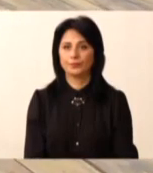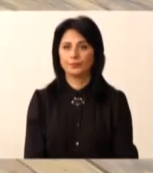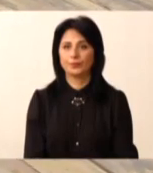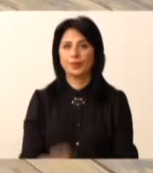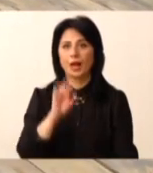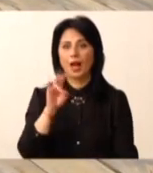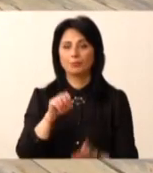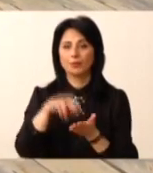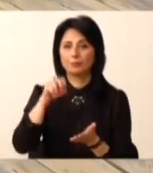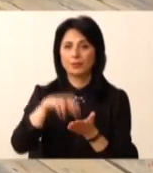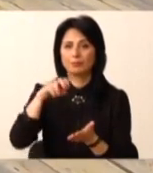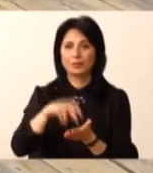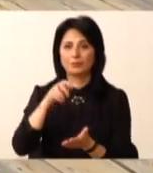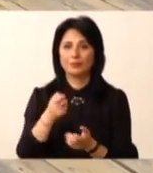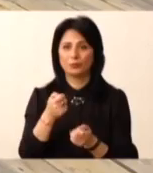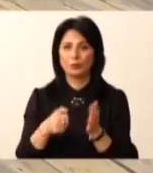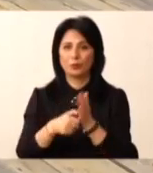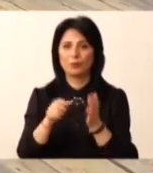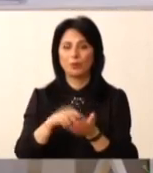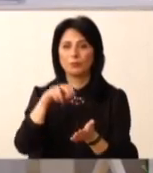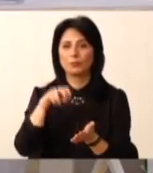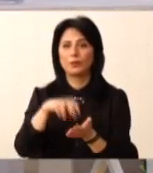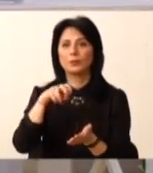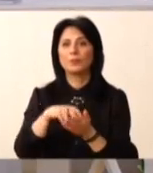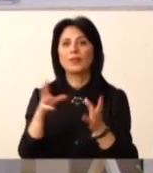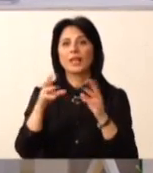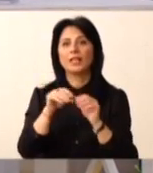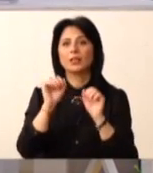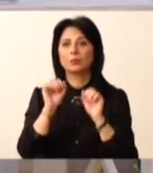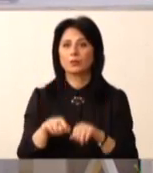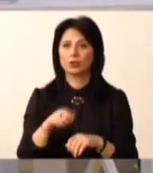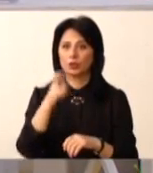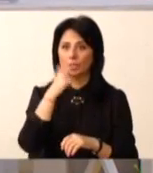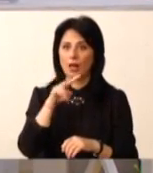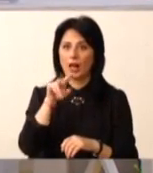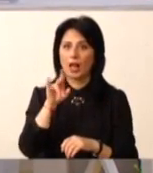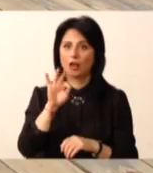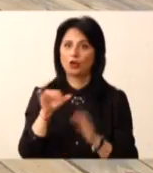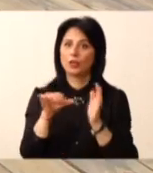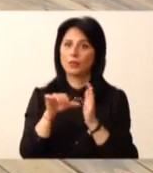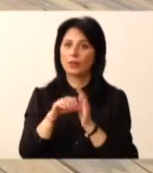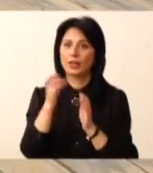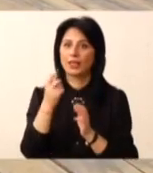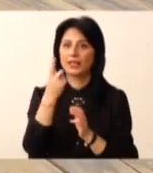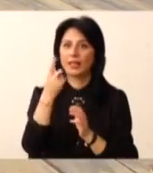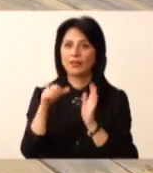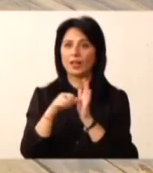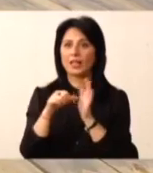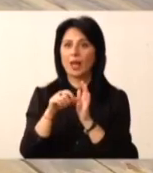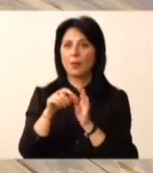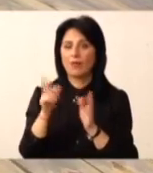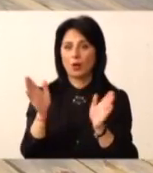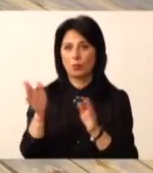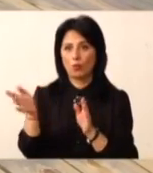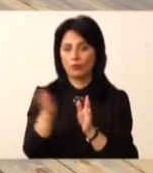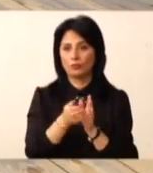ან წახტომები მოვიშველიოთ. თუმცა ამასთან ერთად მე შემიძლია ბატონილადო თუ დამეხმარება კიდევ ერთ დამხმარე კუბ შემოვიტან,